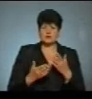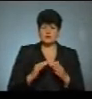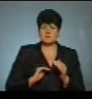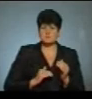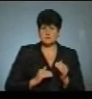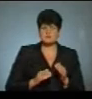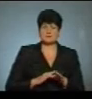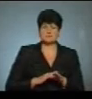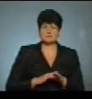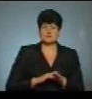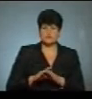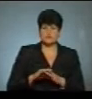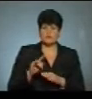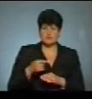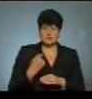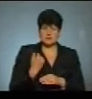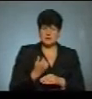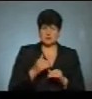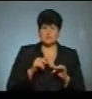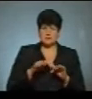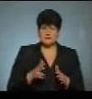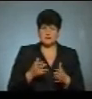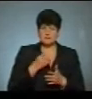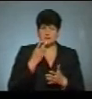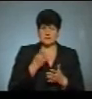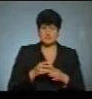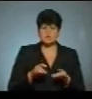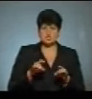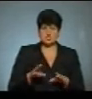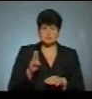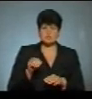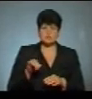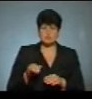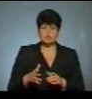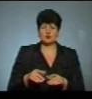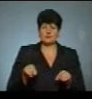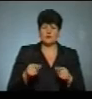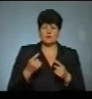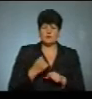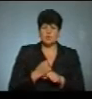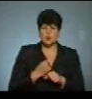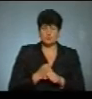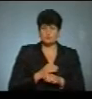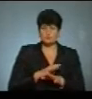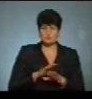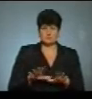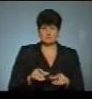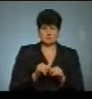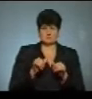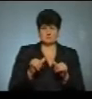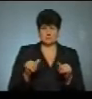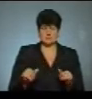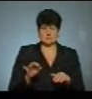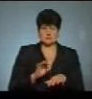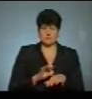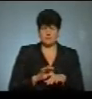підприємці дотримуватимуться вимог їхньої діяльності, які передбачені рішенням штабу, то відновлення роботи підприємців не спричинить росту захворюваності у